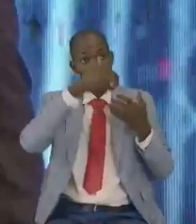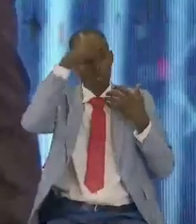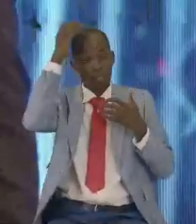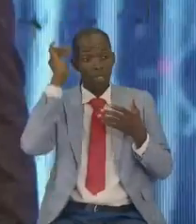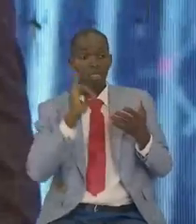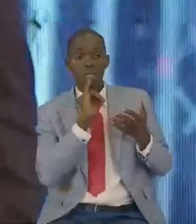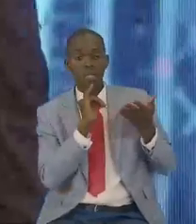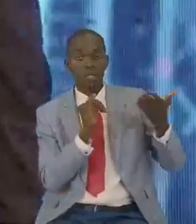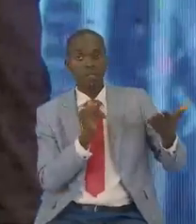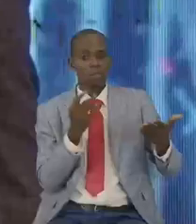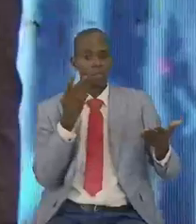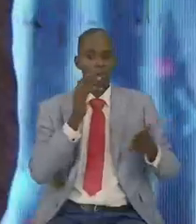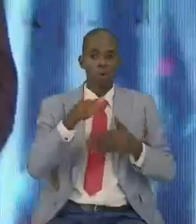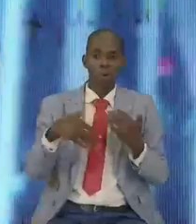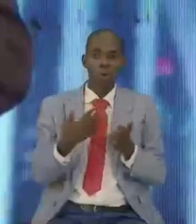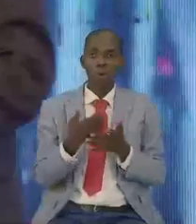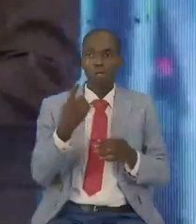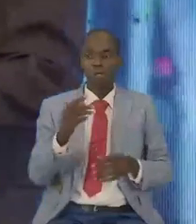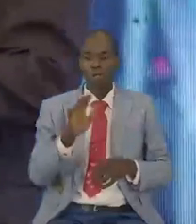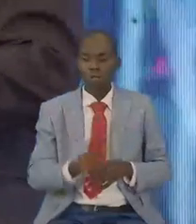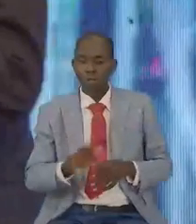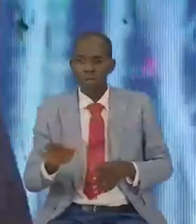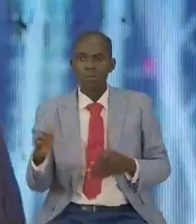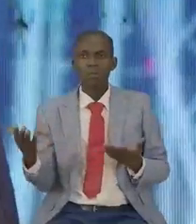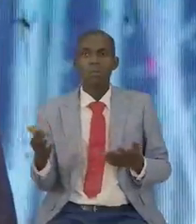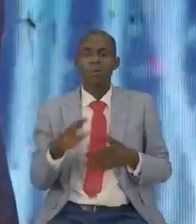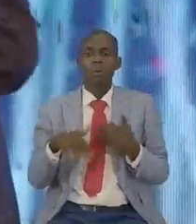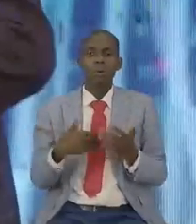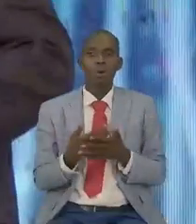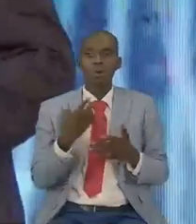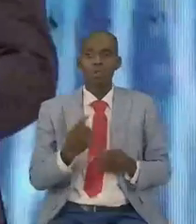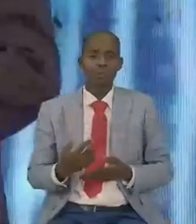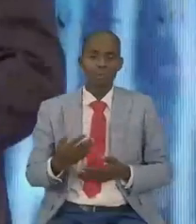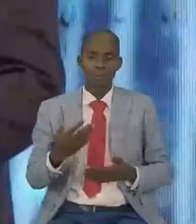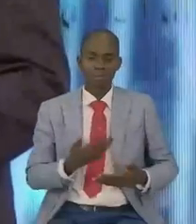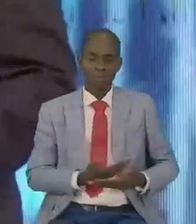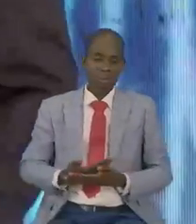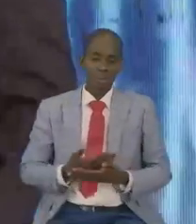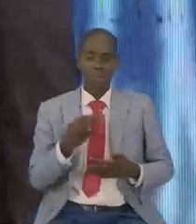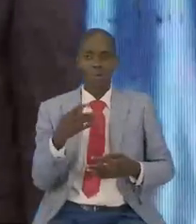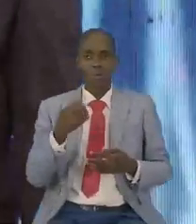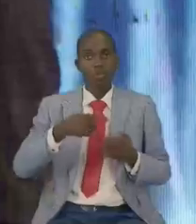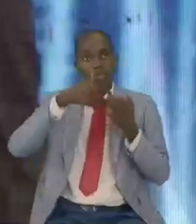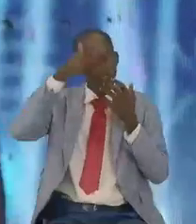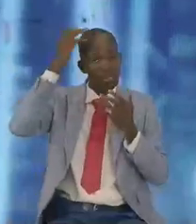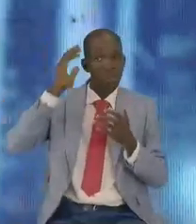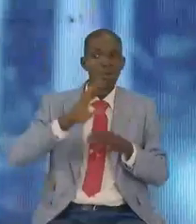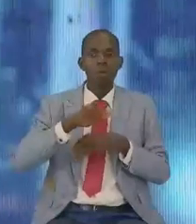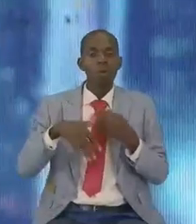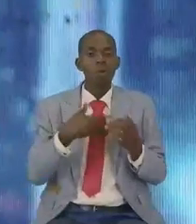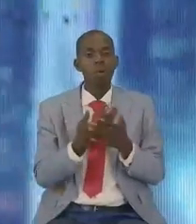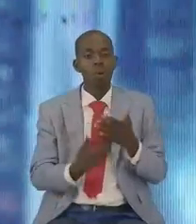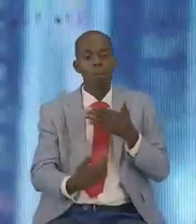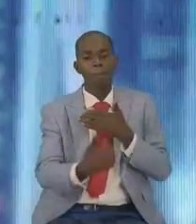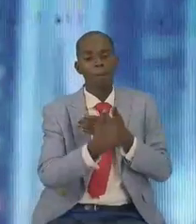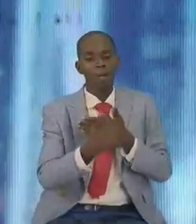tous les enfants et tous les lionceaux qui sont derrière le